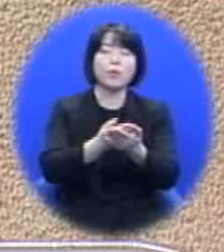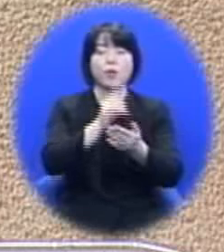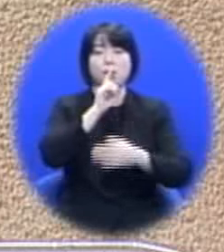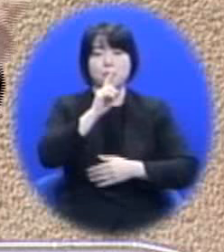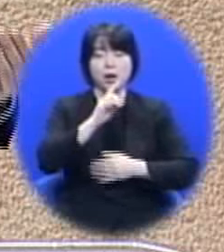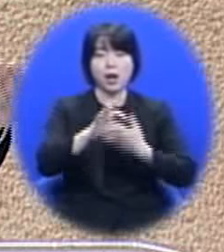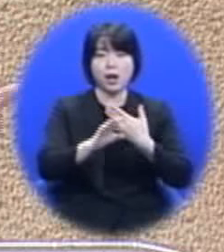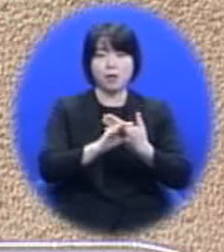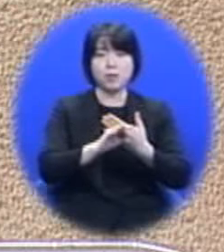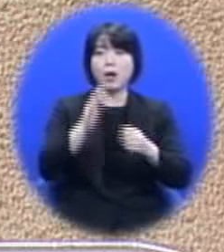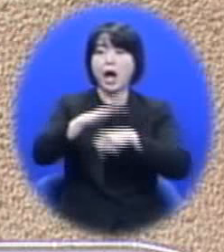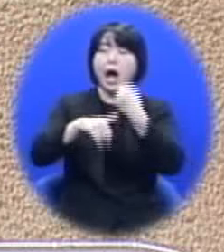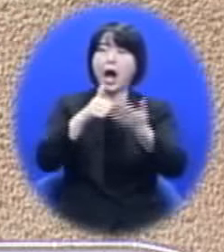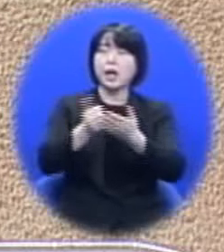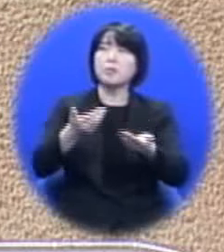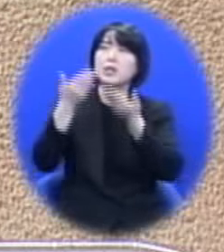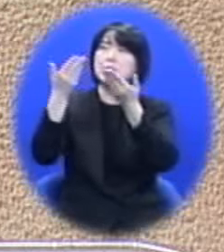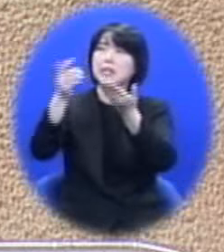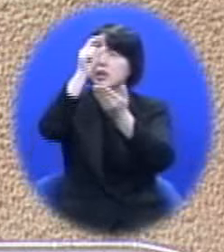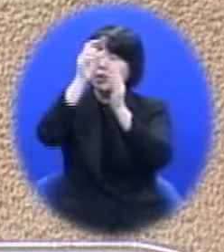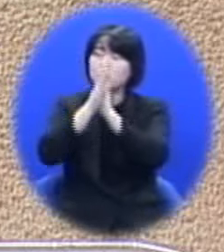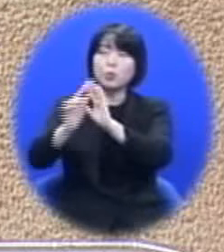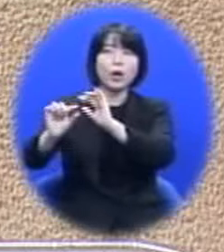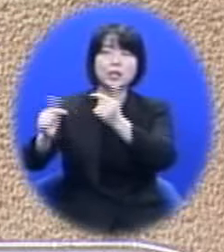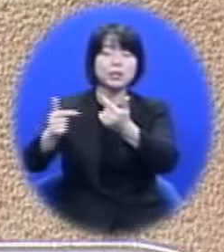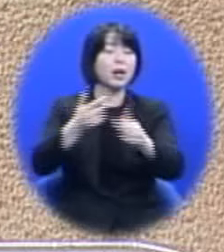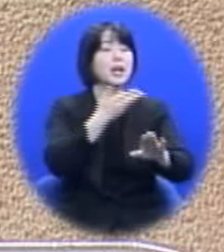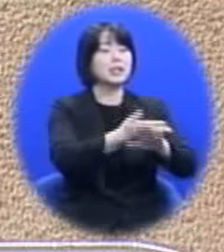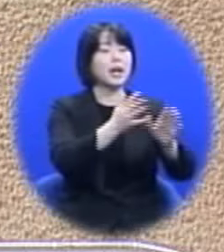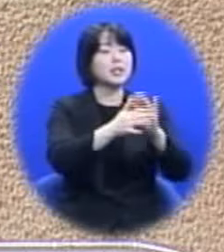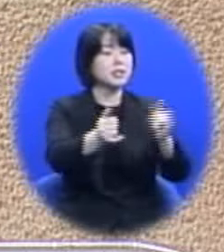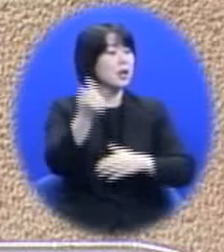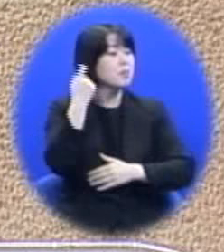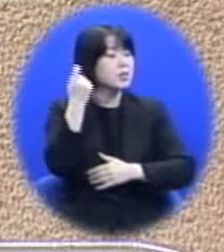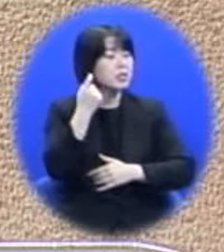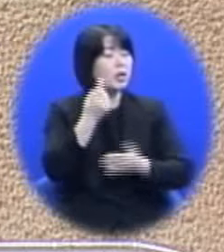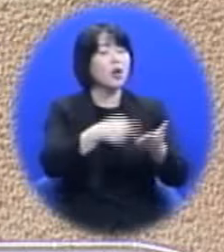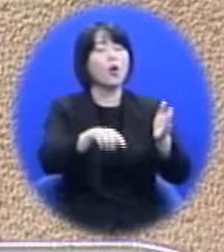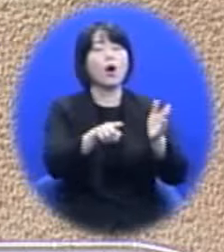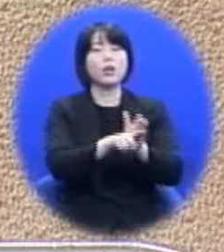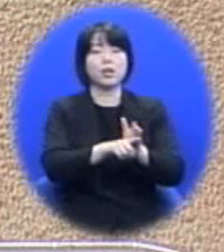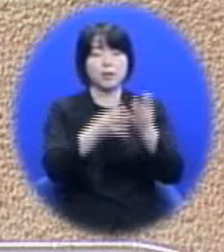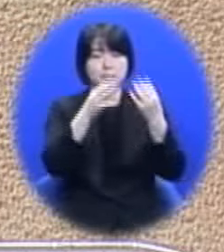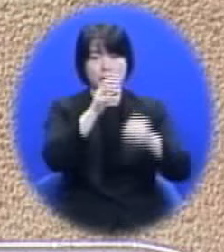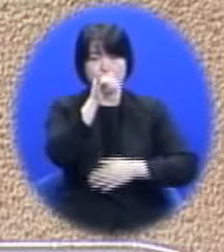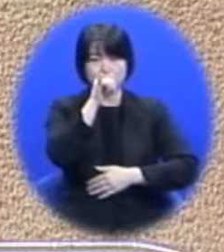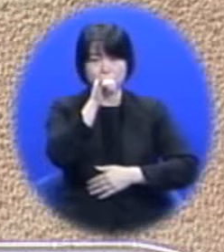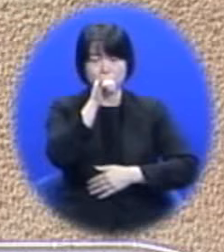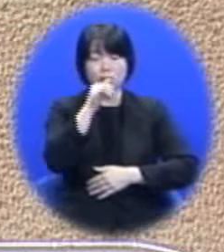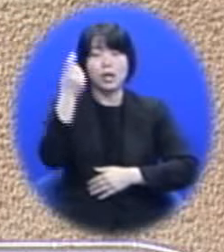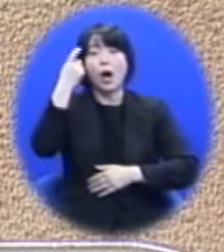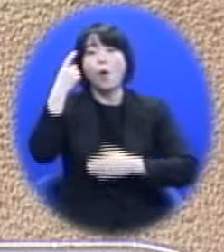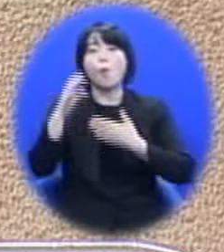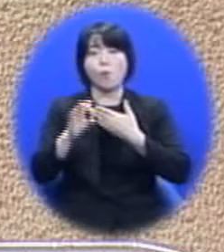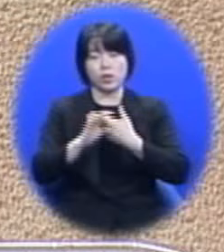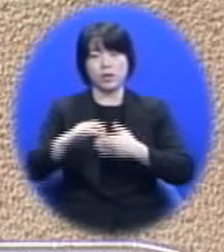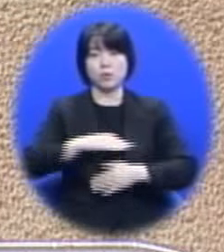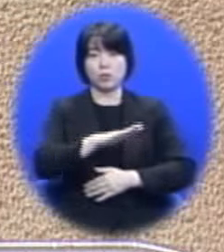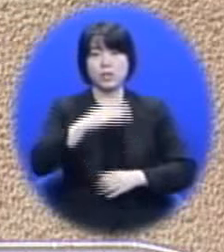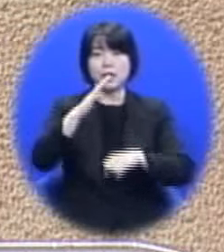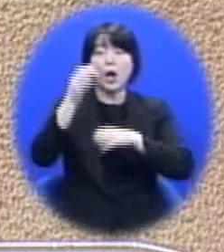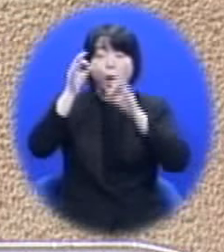드리기보다는 사람에게 말하려고 기도할 때가 많아요. 왜? 우리는 하나님, 보이지 않는